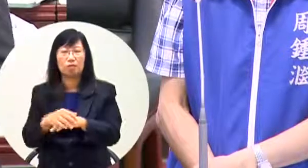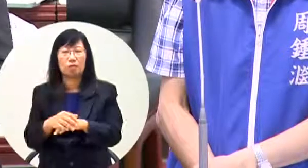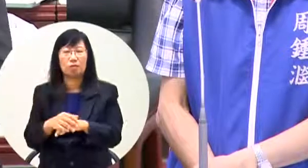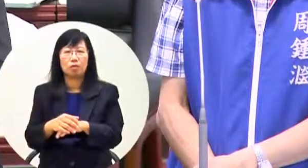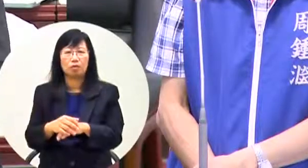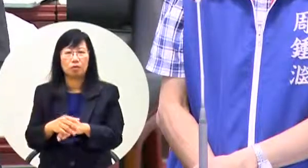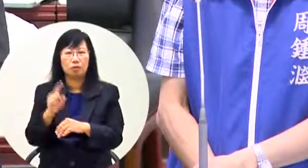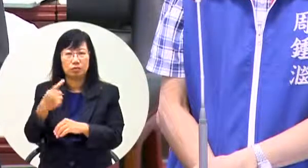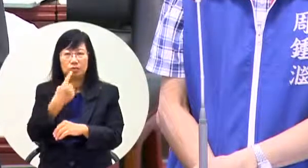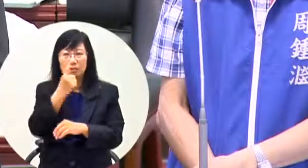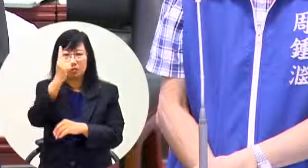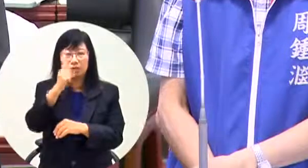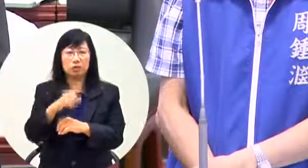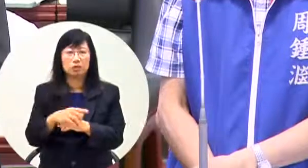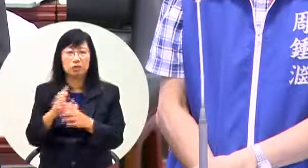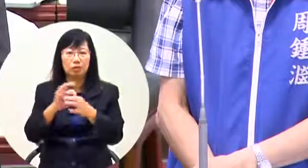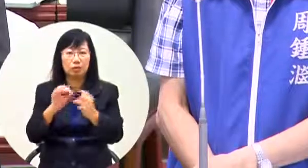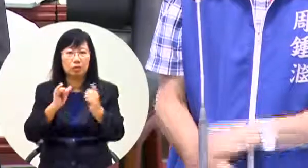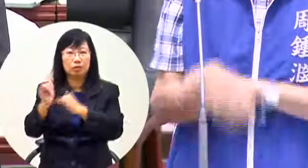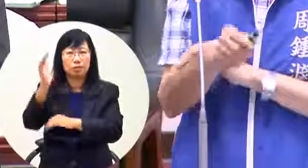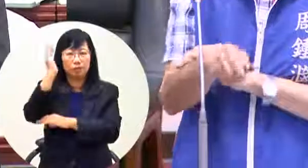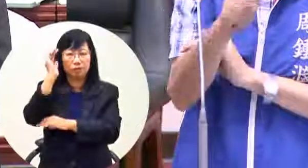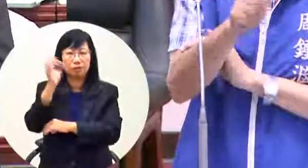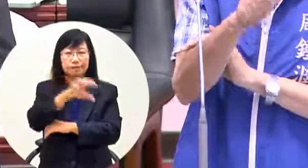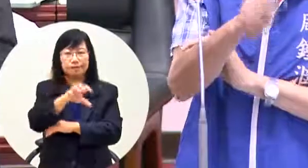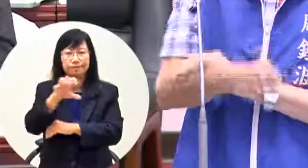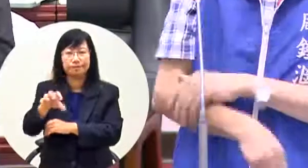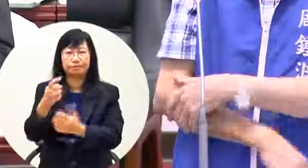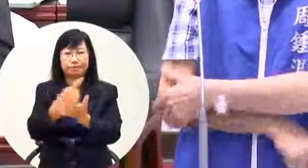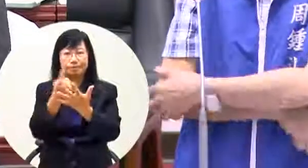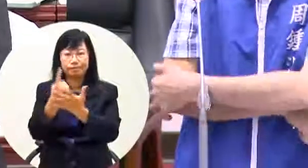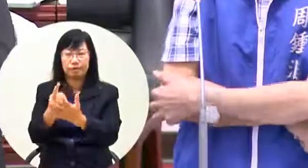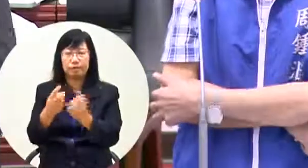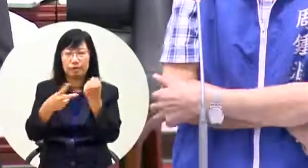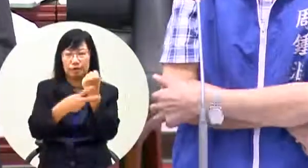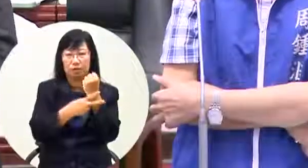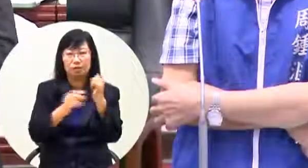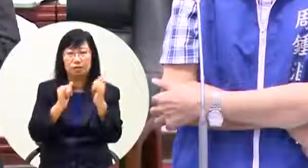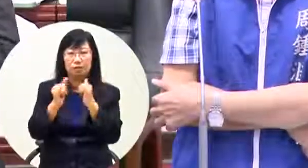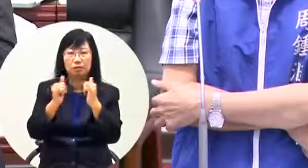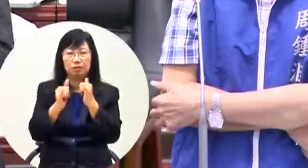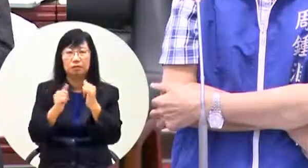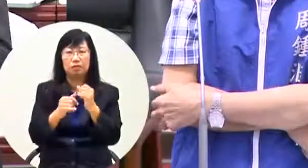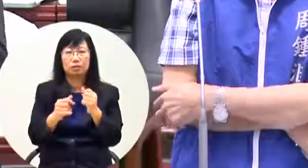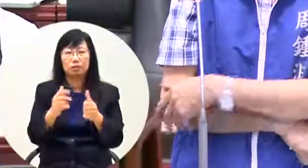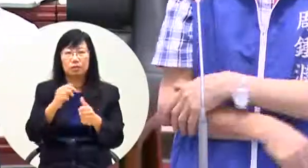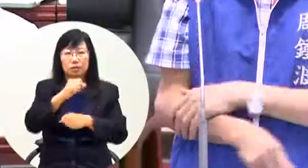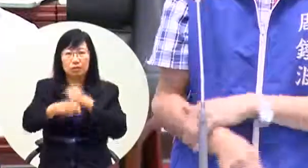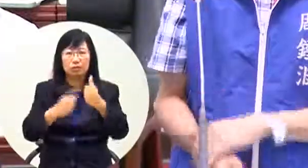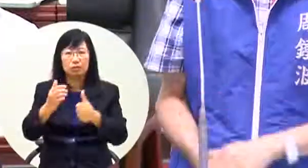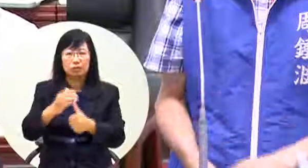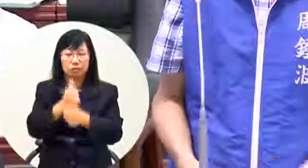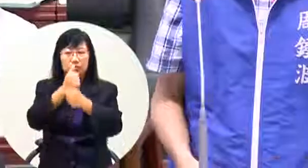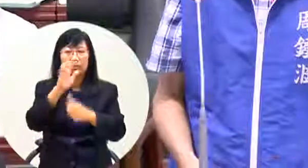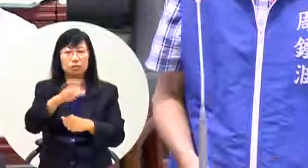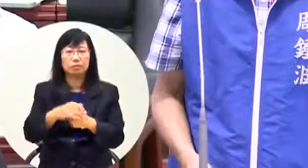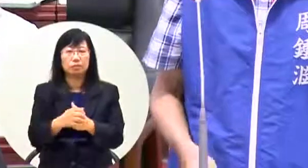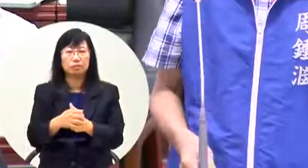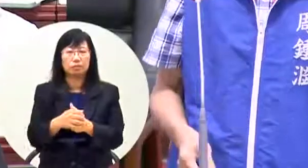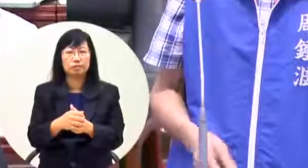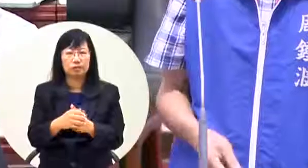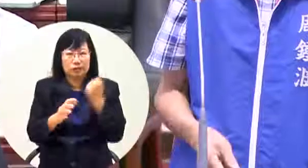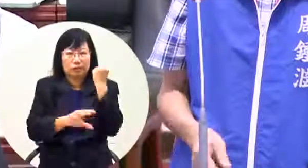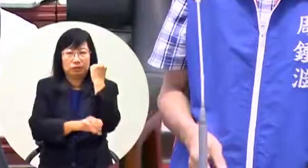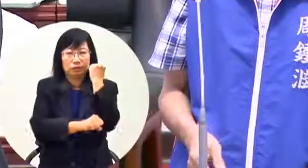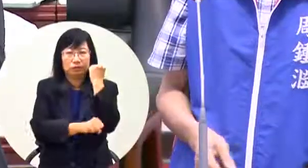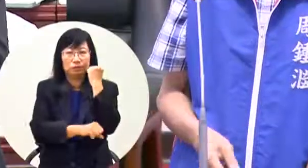单位各地的这一个里活动中心。坦白讲，利用率不高啦，哦，所以基本上从老实说，